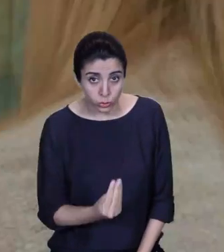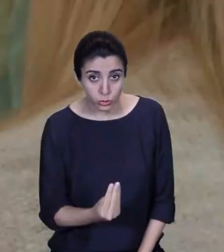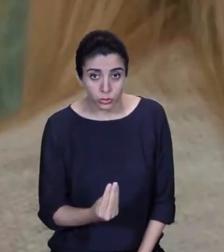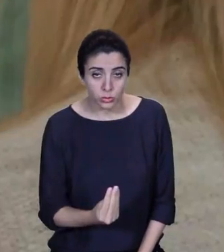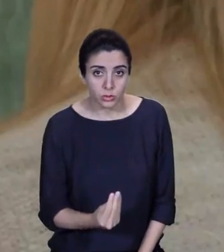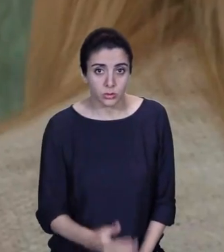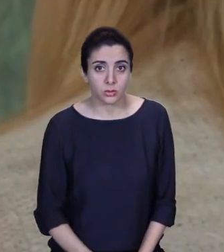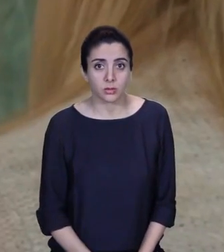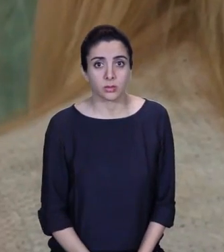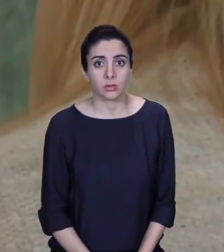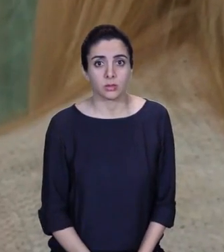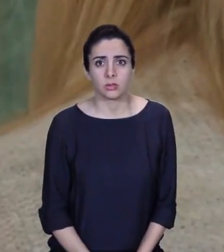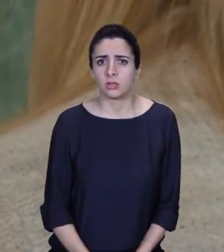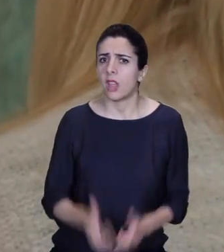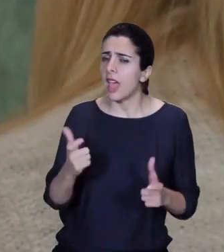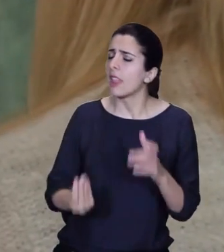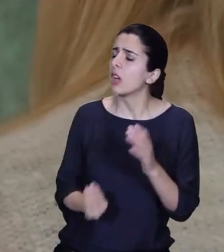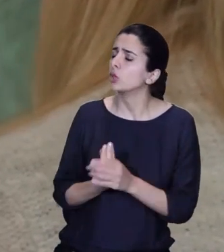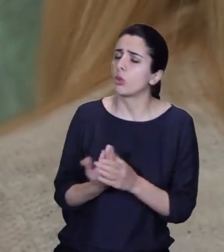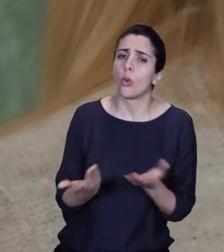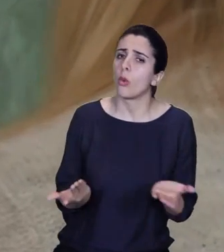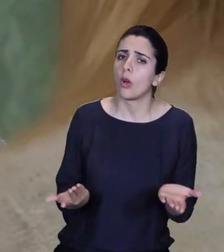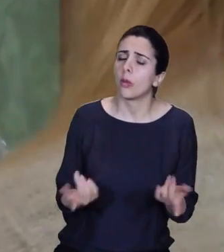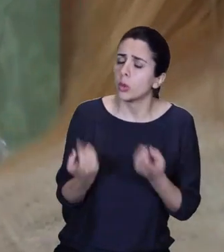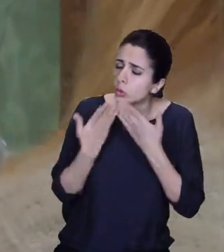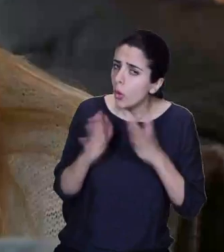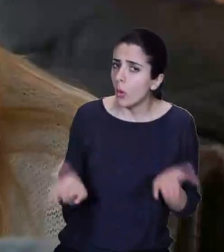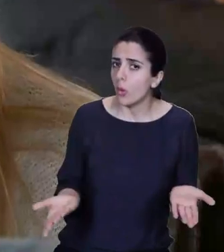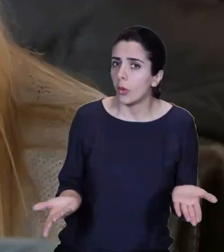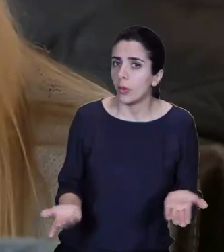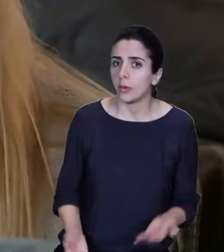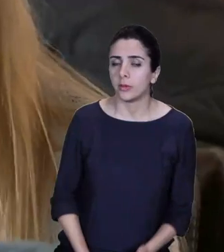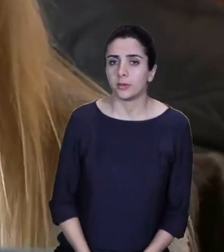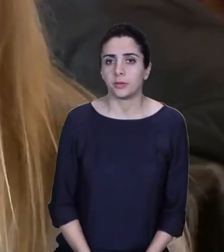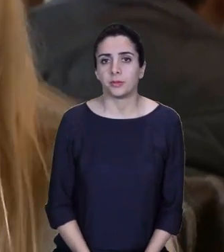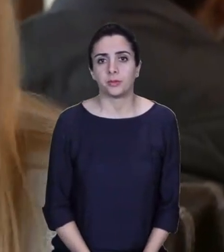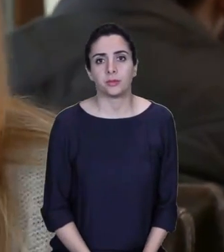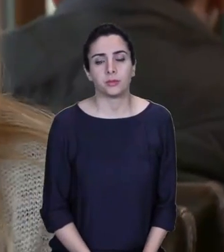yoksa? Nereden çıkarıyorsun Funda? Yok öyle bir şey.